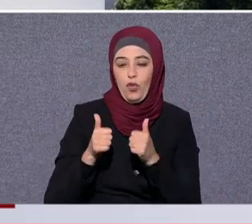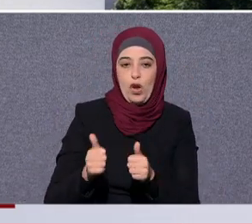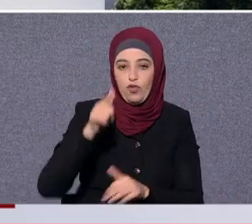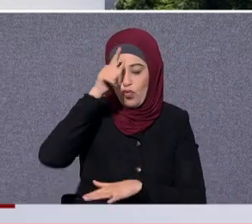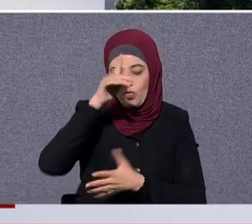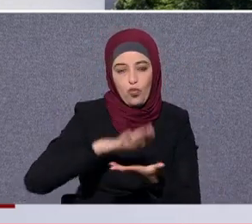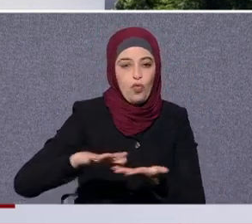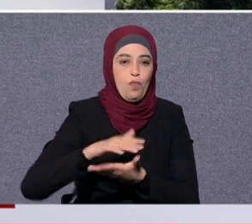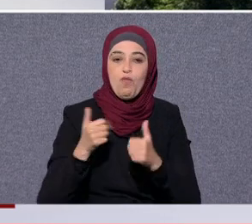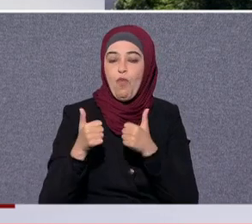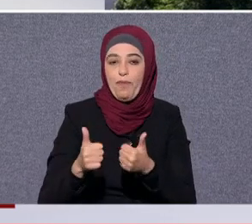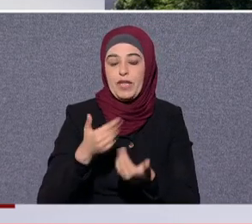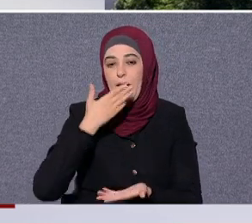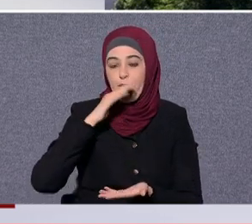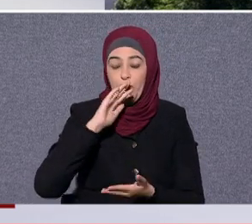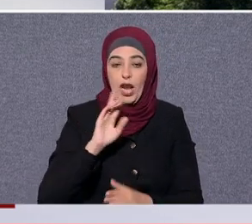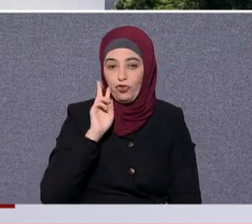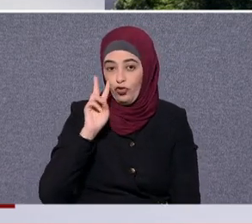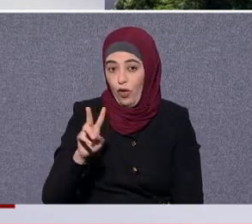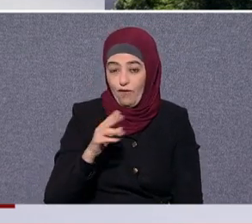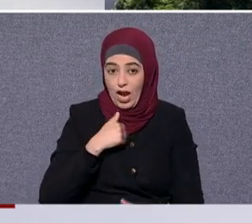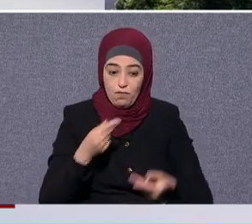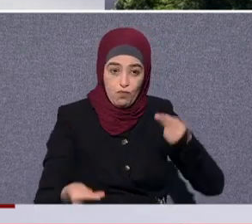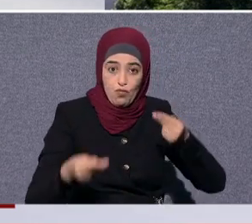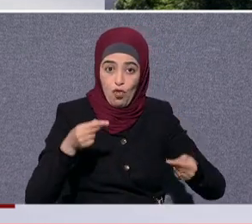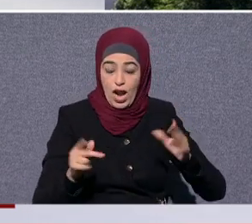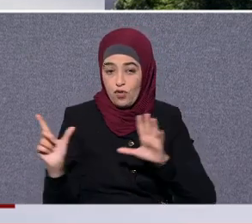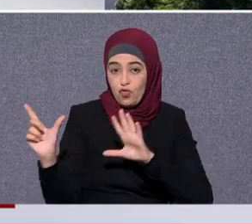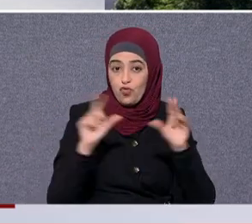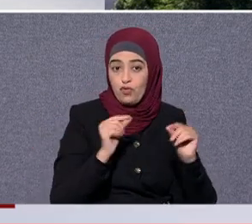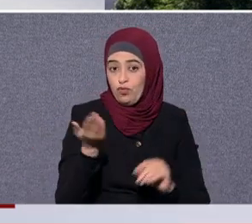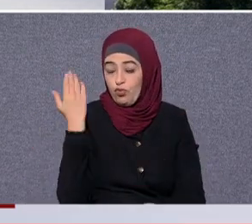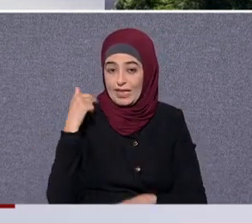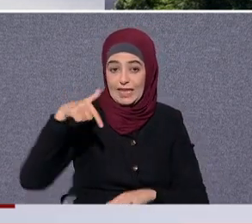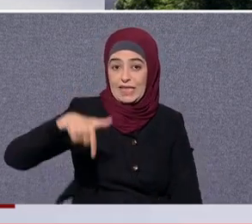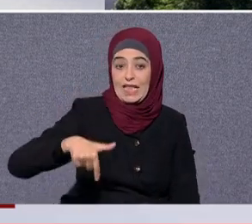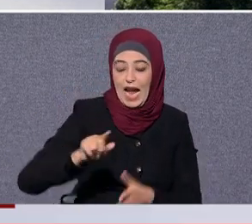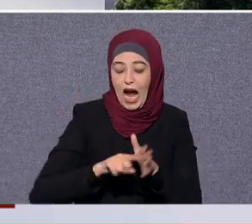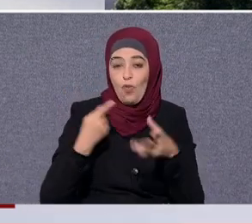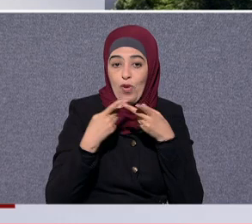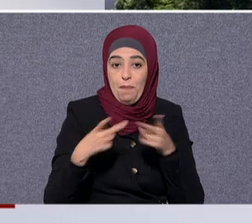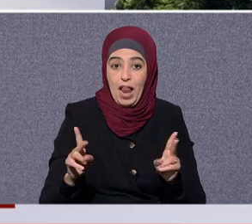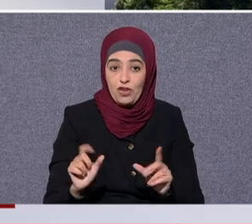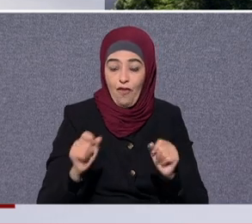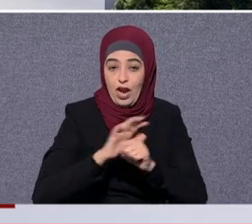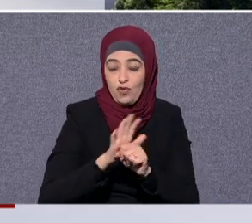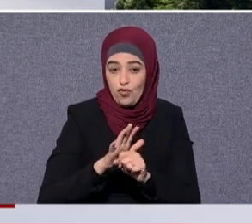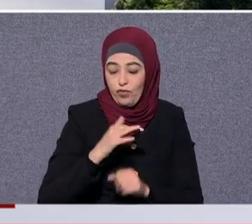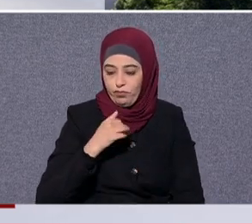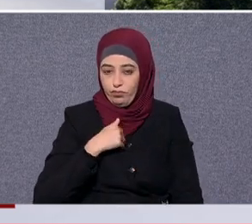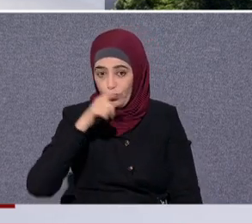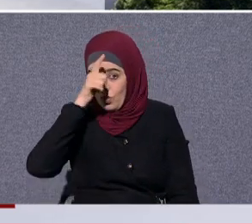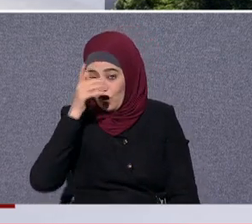في المملكة الأردنية الهاشمية، وحسب مقارنة الأسابيع الستة من بداية الأزمة وضعنا